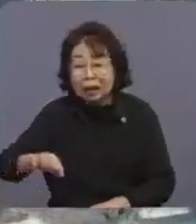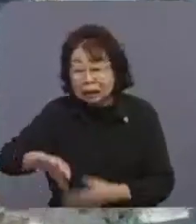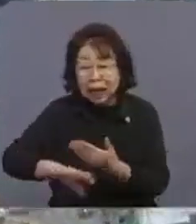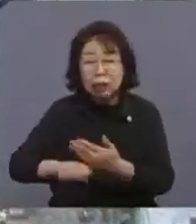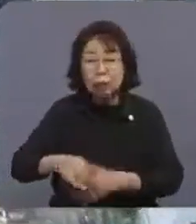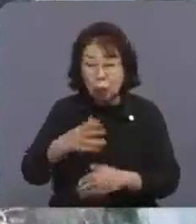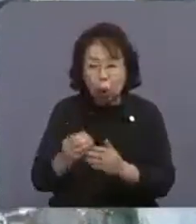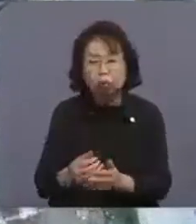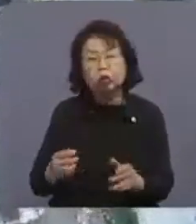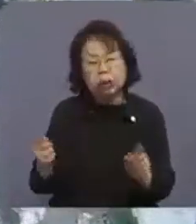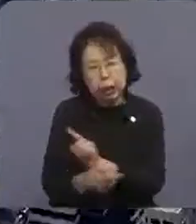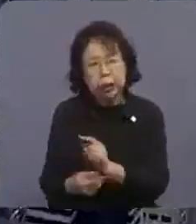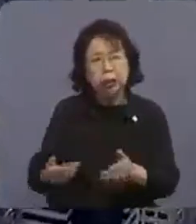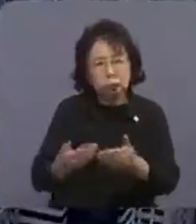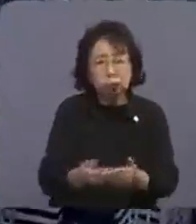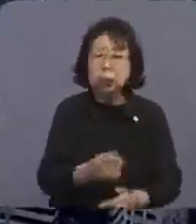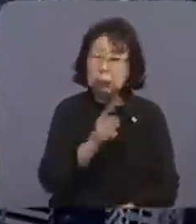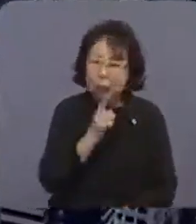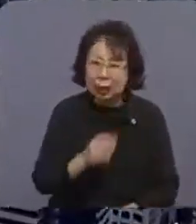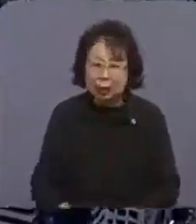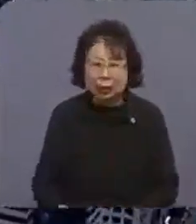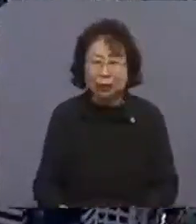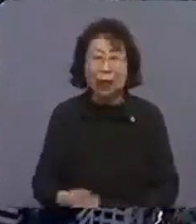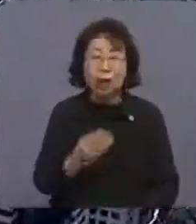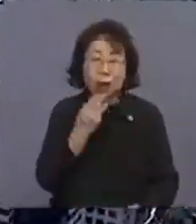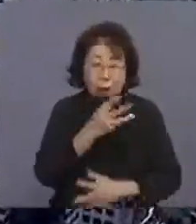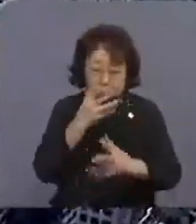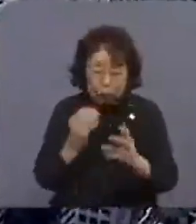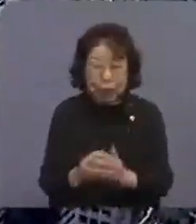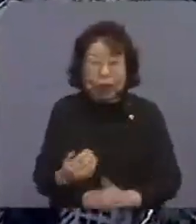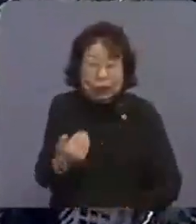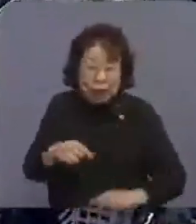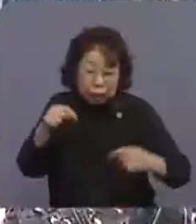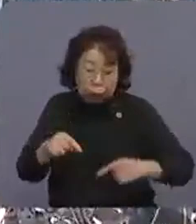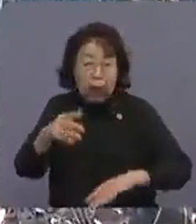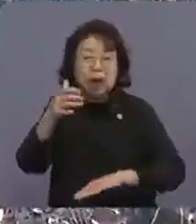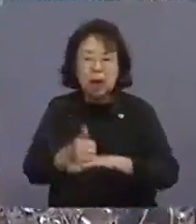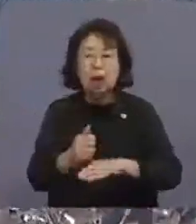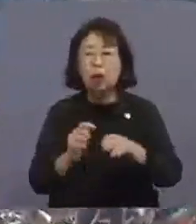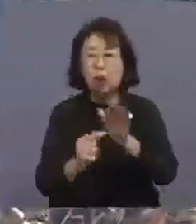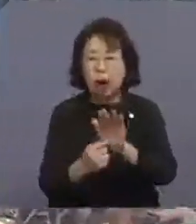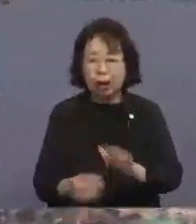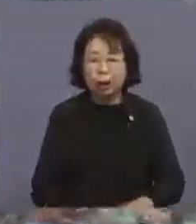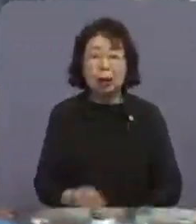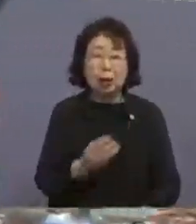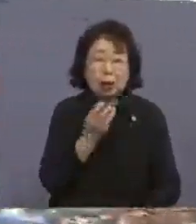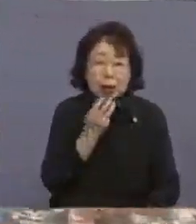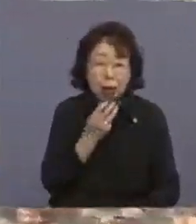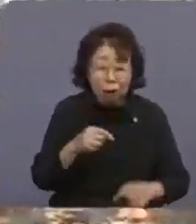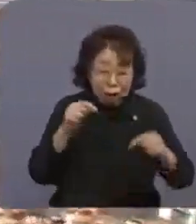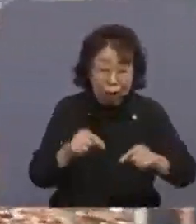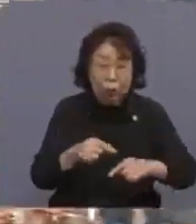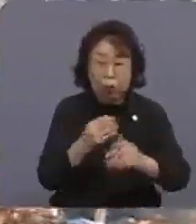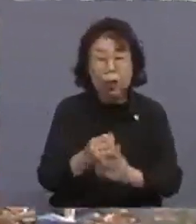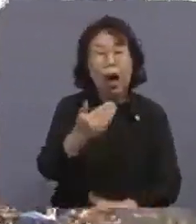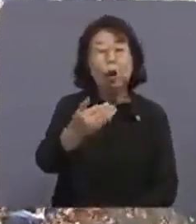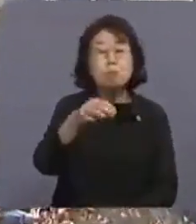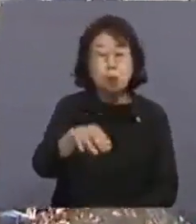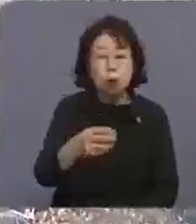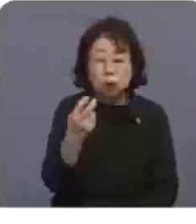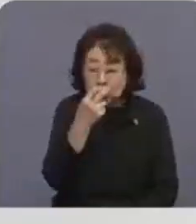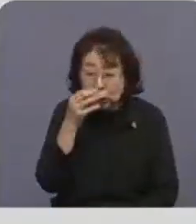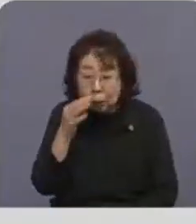수술까지 개선합니다 서울시가 완료한 사전 협상 결과입니다 서울 사전협상 대상지 아홉 곳을